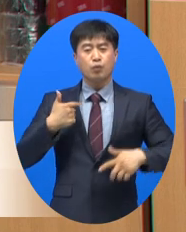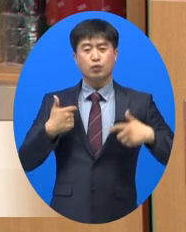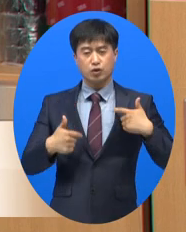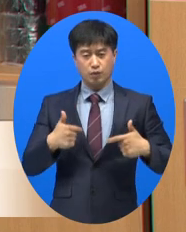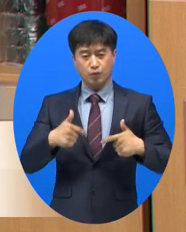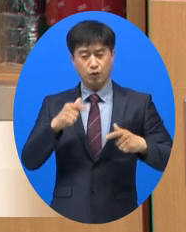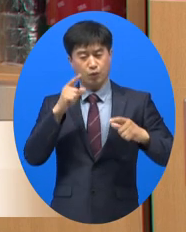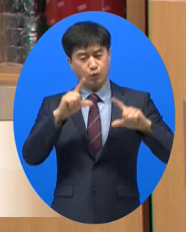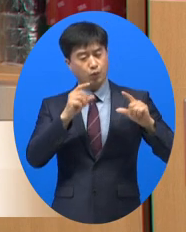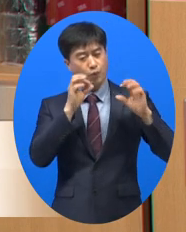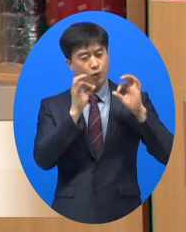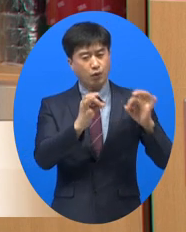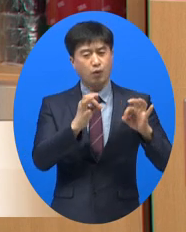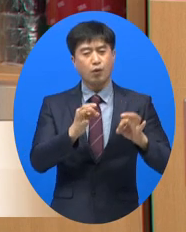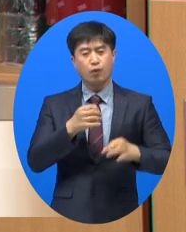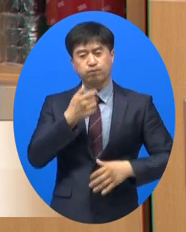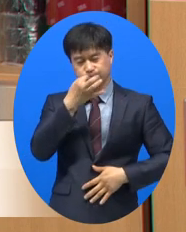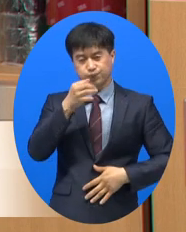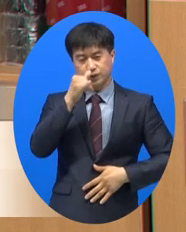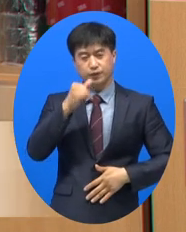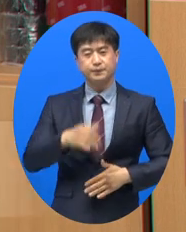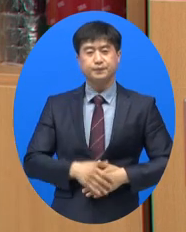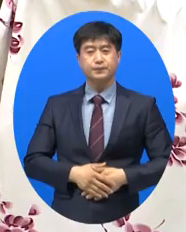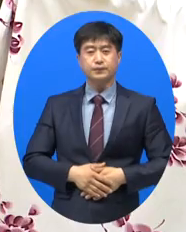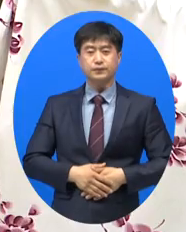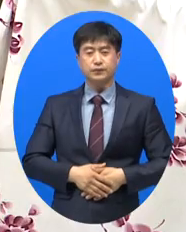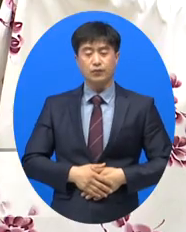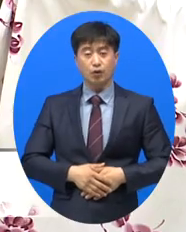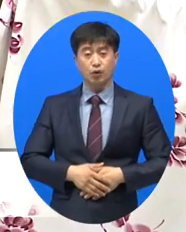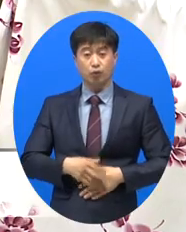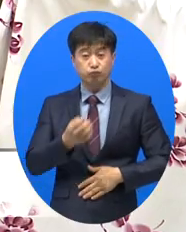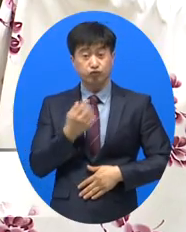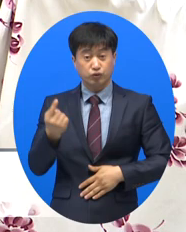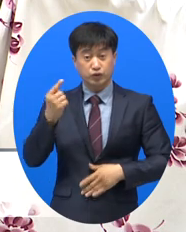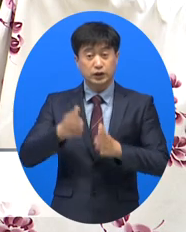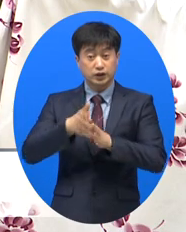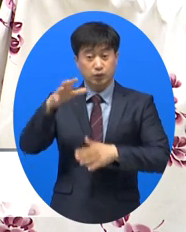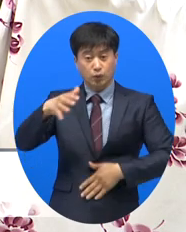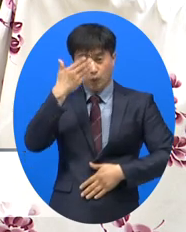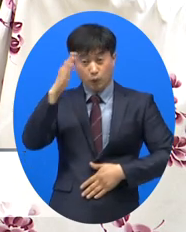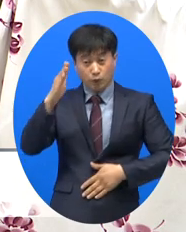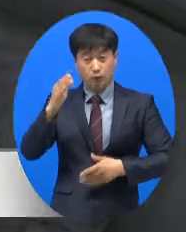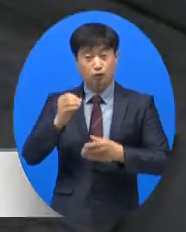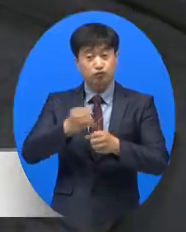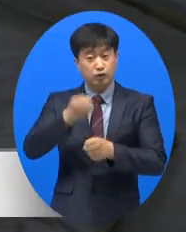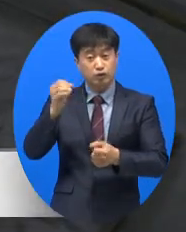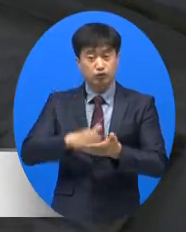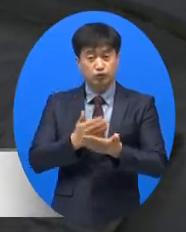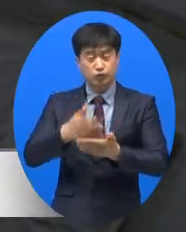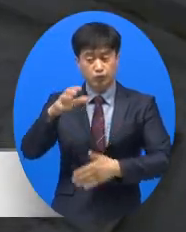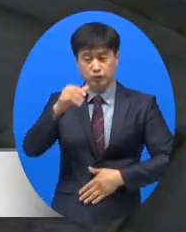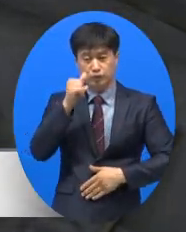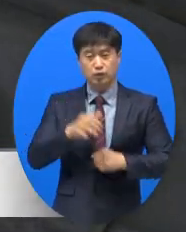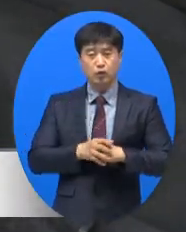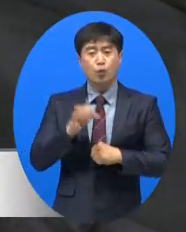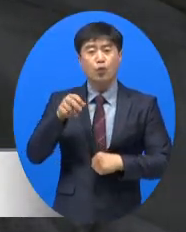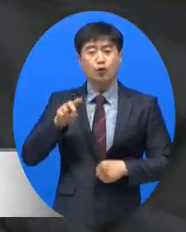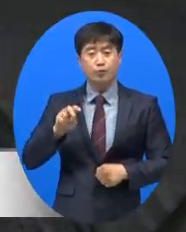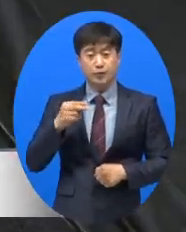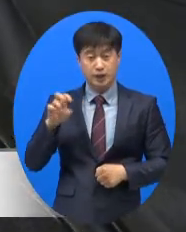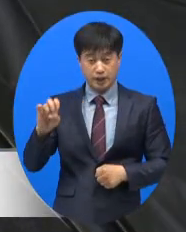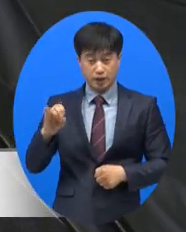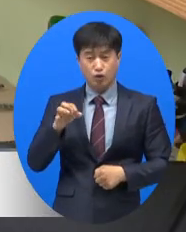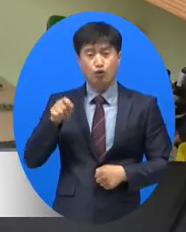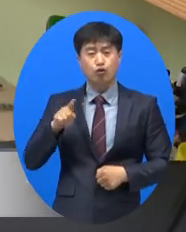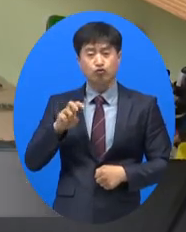너무나게 빠지는 모습을 보며 보람 내온 느낍니다 부천시 에도 우산을 무료로 고쳐 주는 곳이 있습니다 원미 어울마당 에서